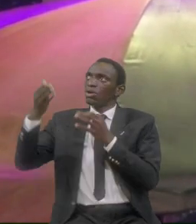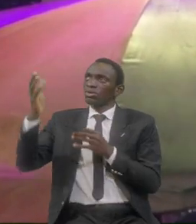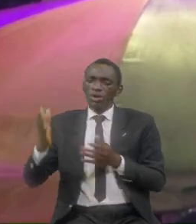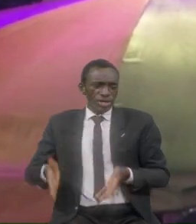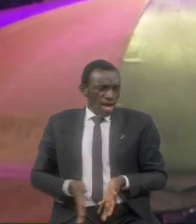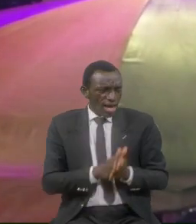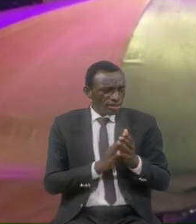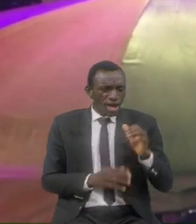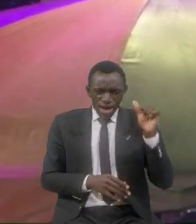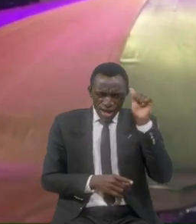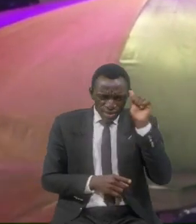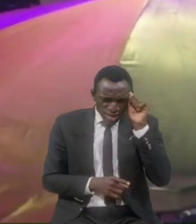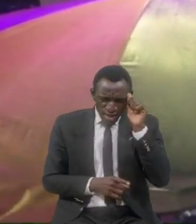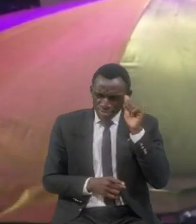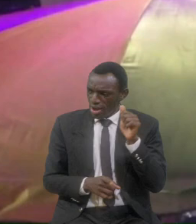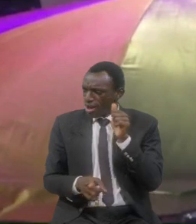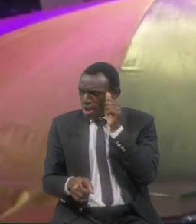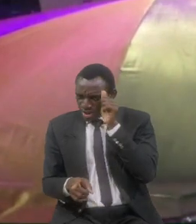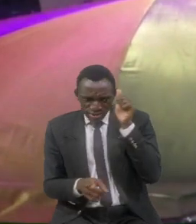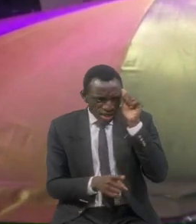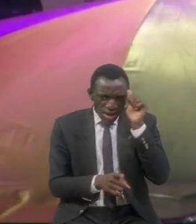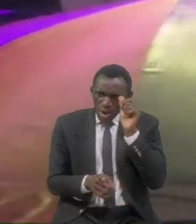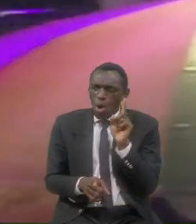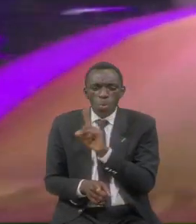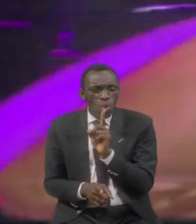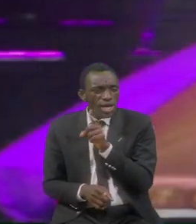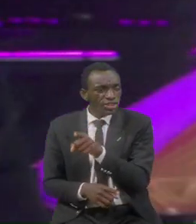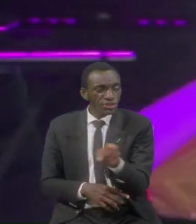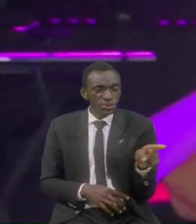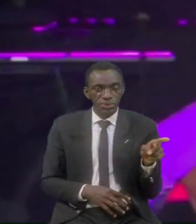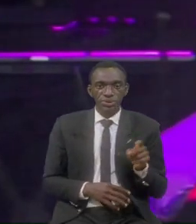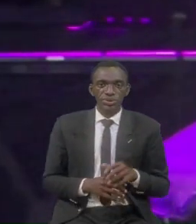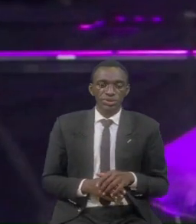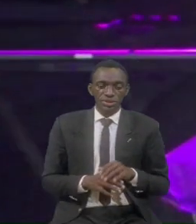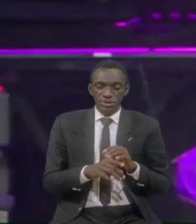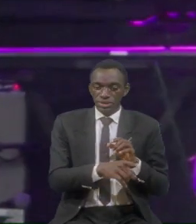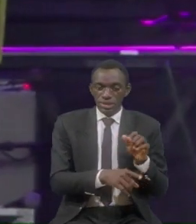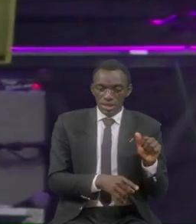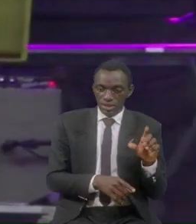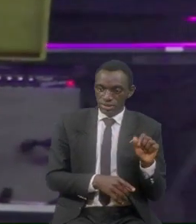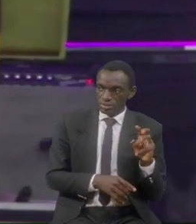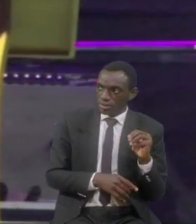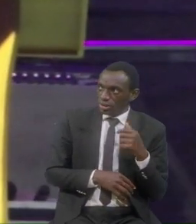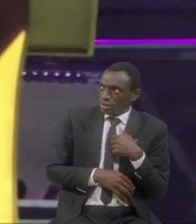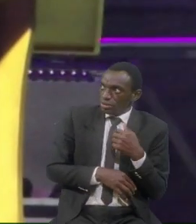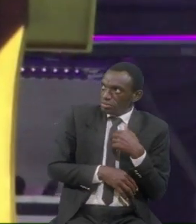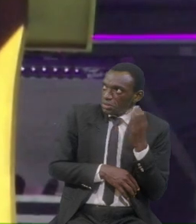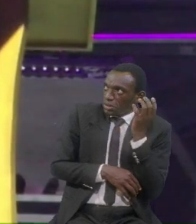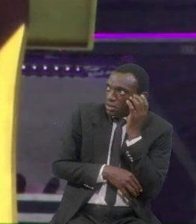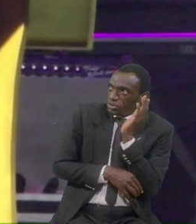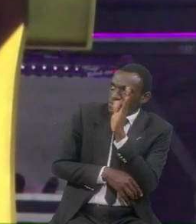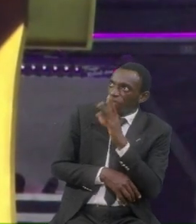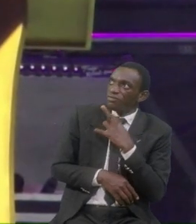Adam. Nangita siya kay Adam. Where are you? Asa man ka? I heard your voice in the garden and I'm